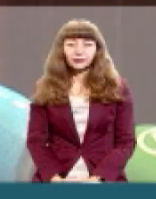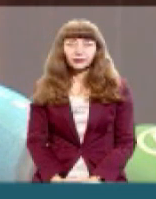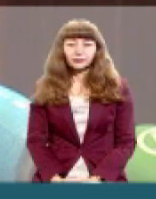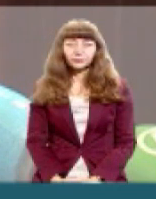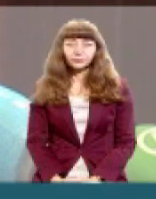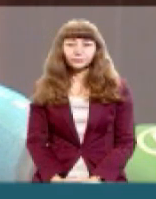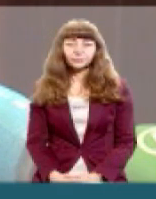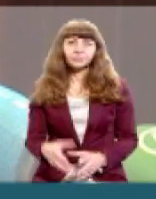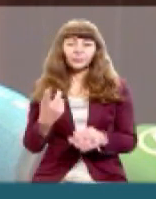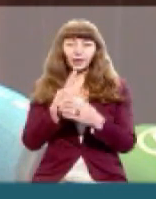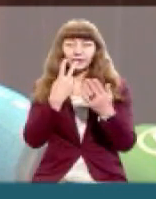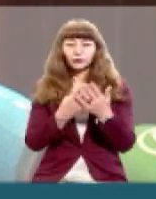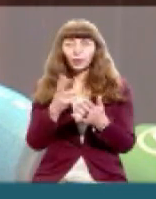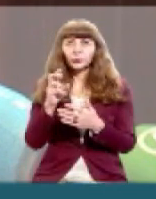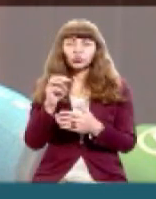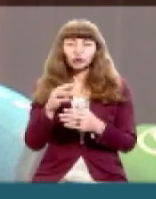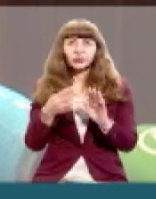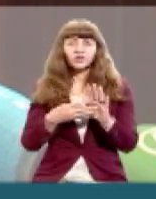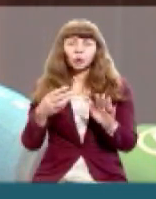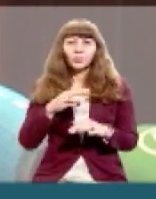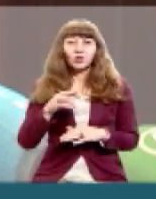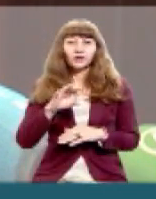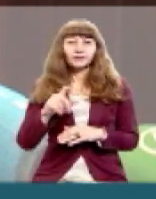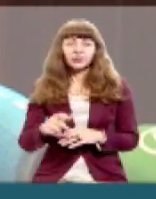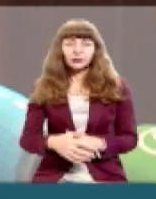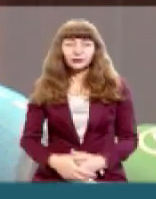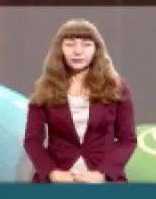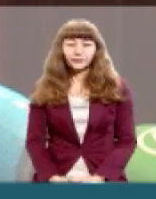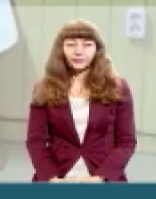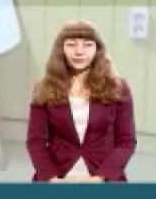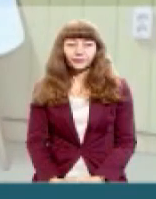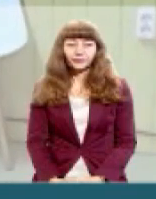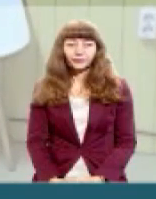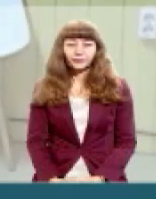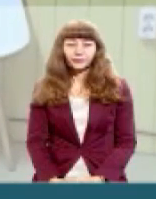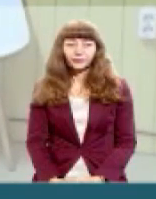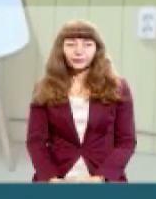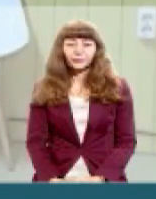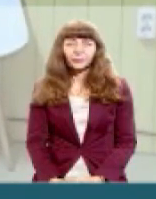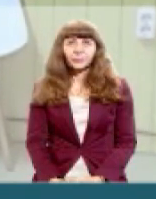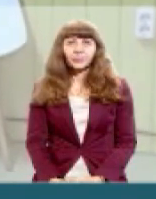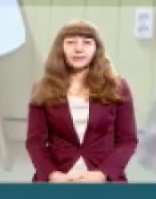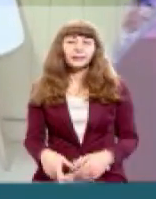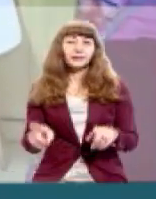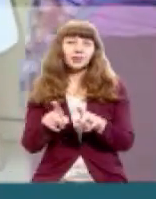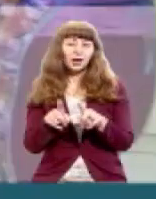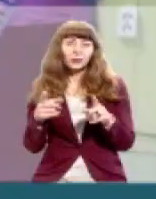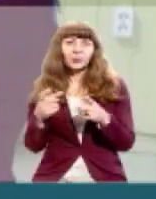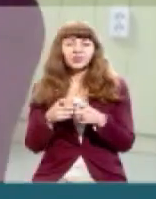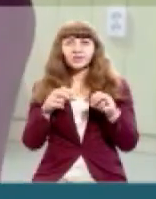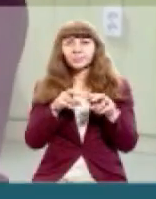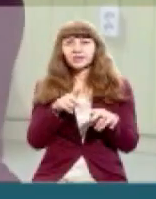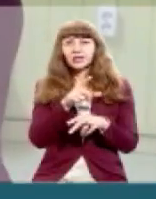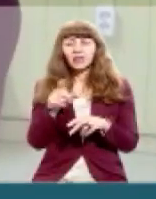Аудан қала әкімдері осы механизмді жақсылап жастардың арасында түсіндіру керексіңдер. Мамандардың сөзінше жас кәсіпкерлер кездесіп